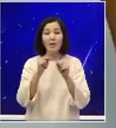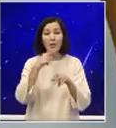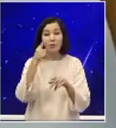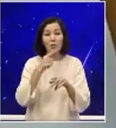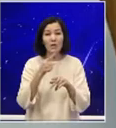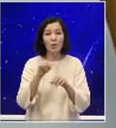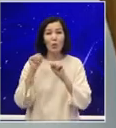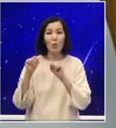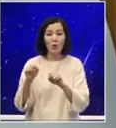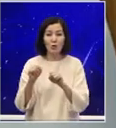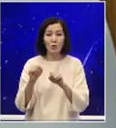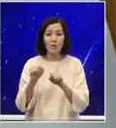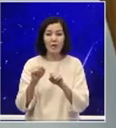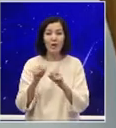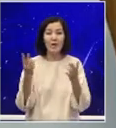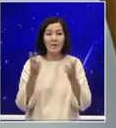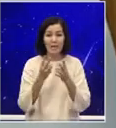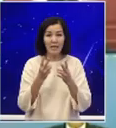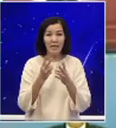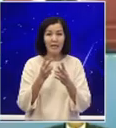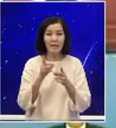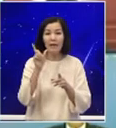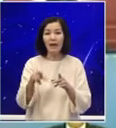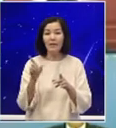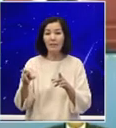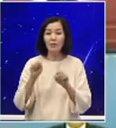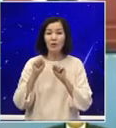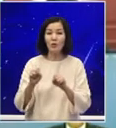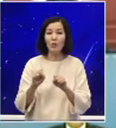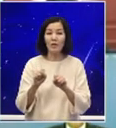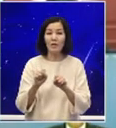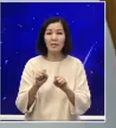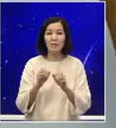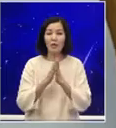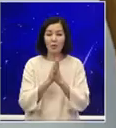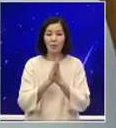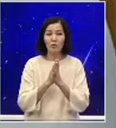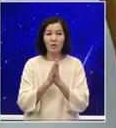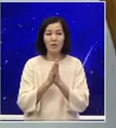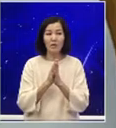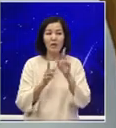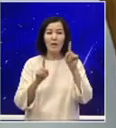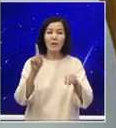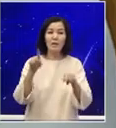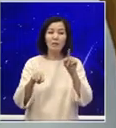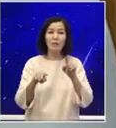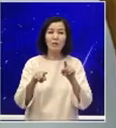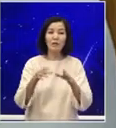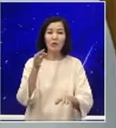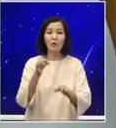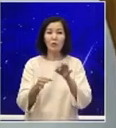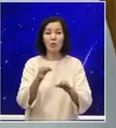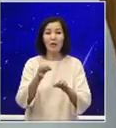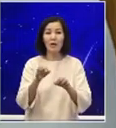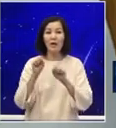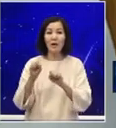дейтін қорғаушыларға қорған керек. Адвокат Айман Омарова әріптестеріне қорғау сұрайды. Кейбір соттар адвокаттарды